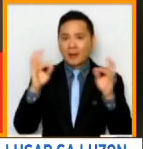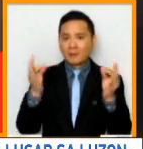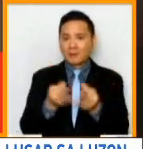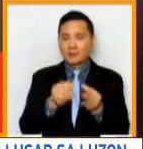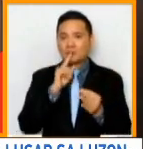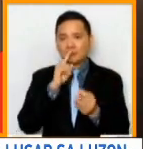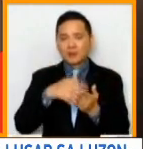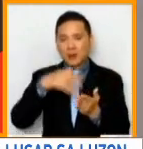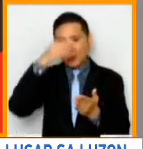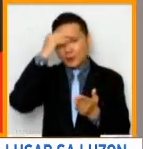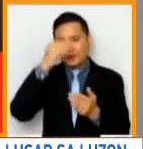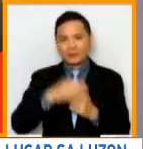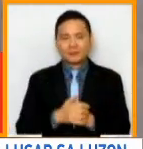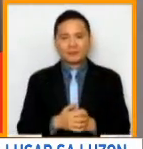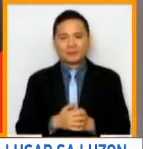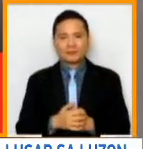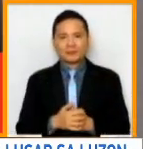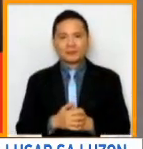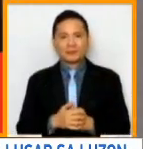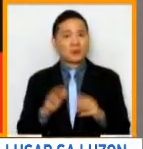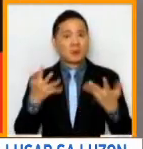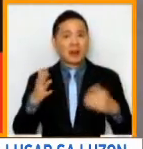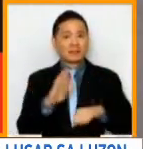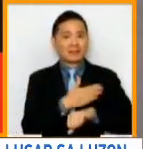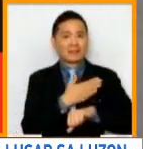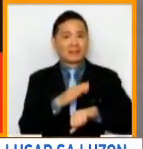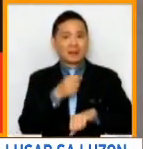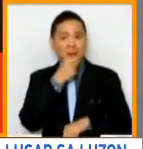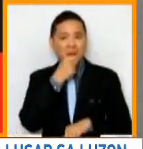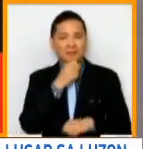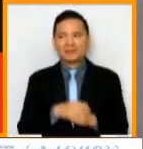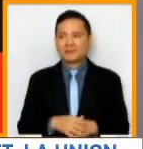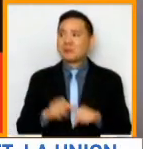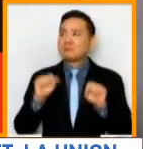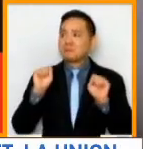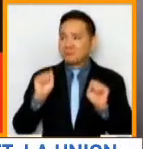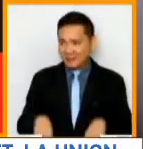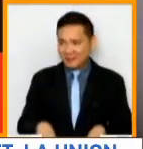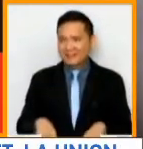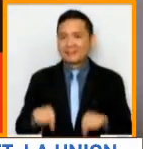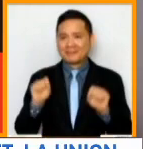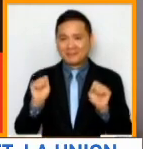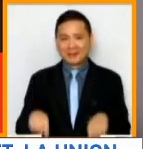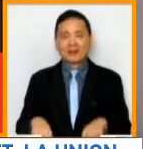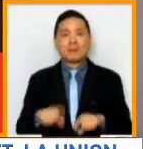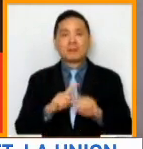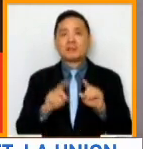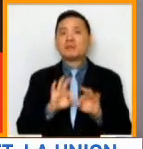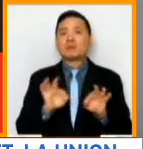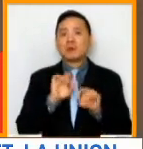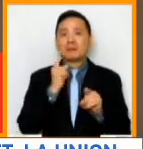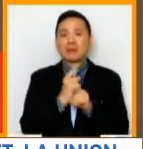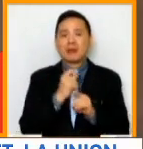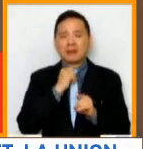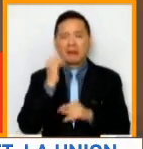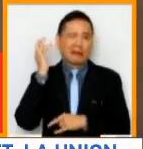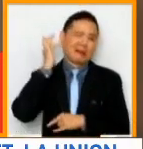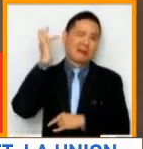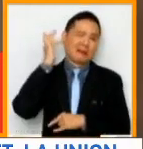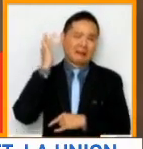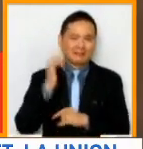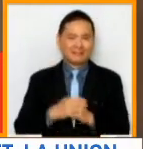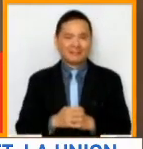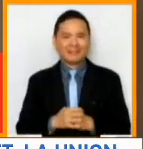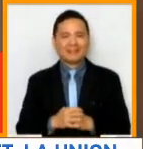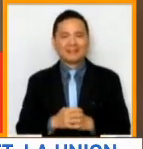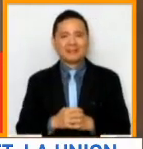namang kumakanta, ma'am. Yun po, pwede rin pong kumanta basta na sa tamang tono at hindi po uulan sa buong barangay. Pero ang higit